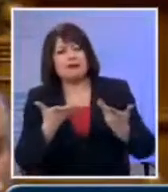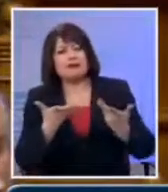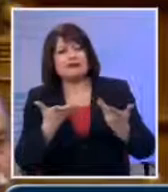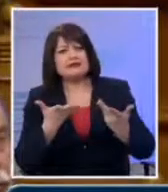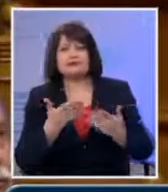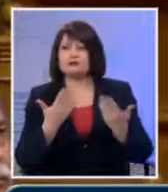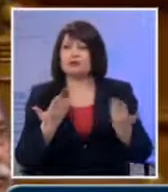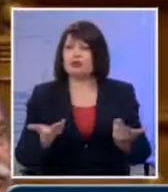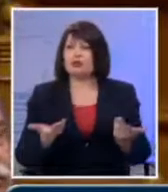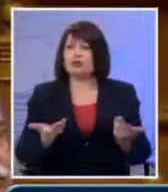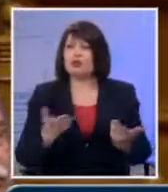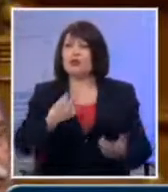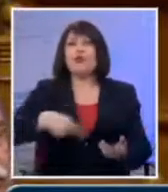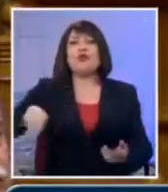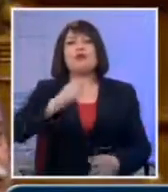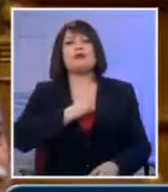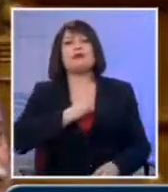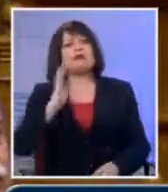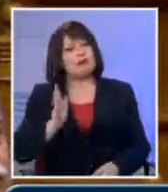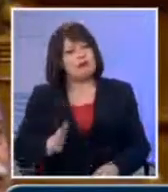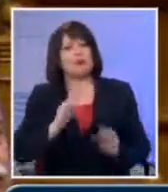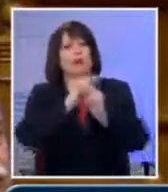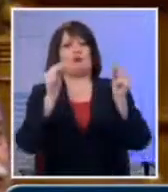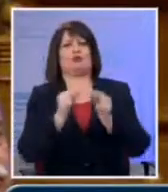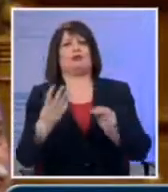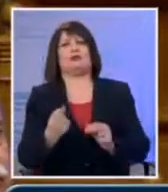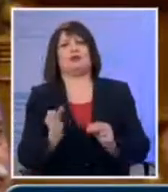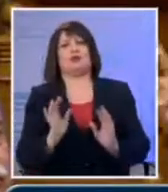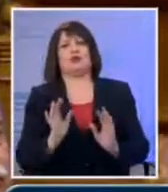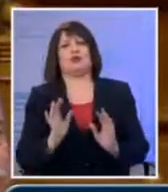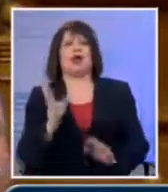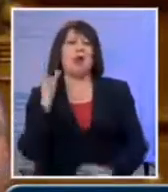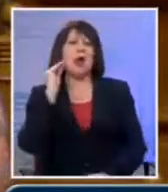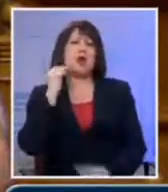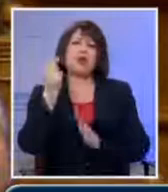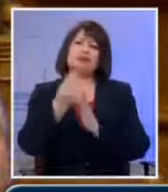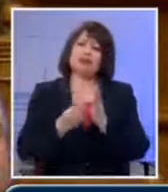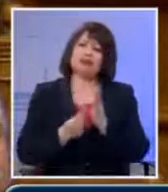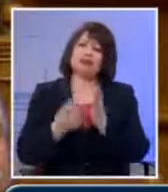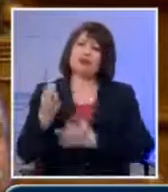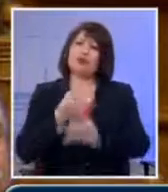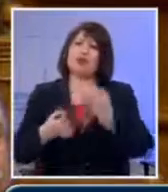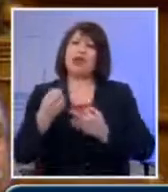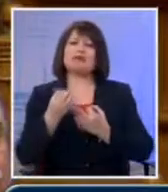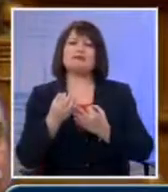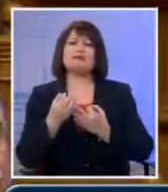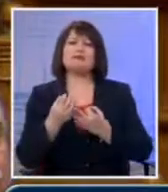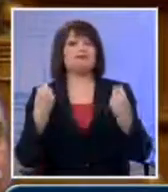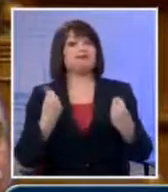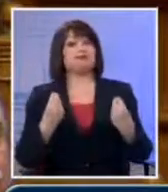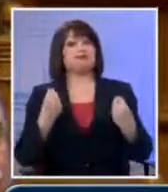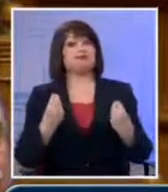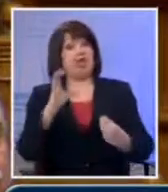που όλοι πιστεύουμε ότι μπορεί να έχει αποτέλεσμα. Σας ακούω πολλές φορές να μιλάτε με ωραία λόγια